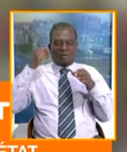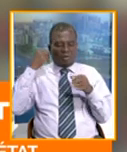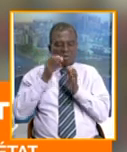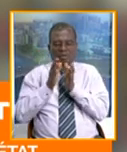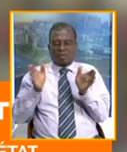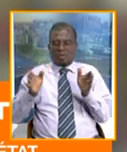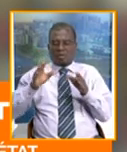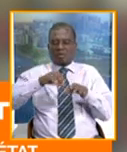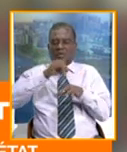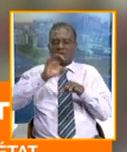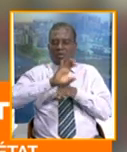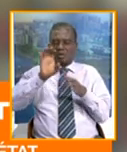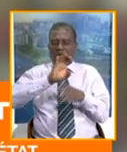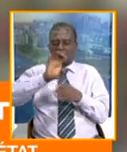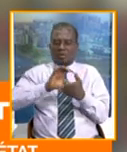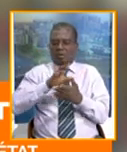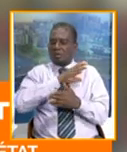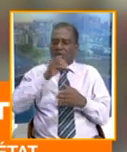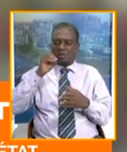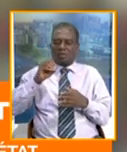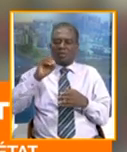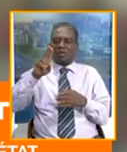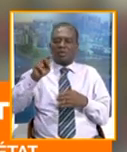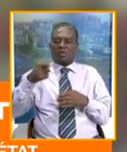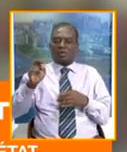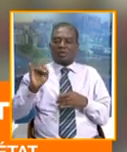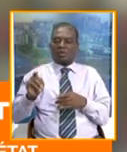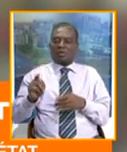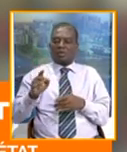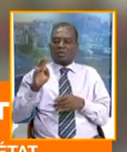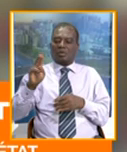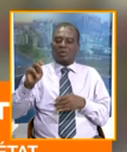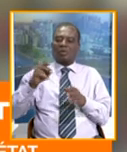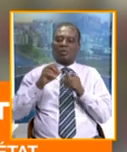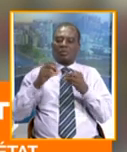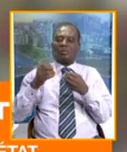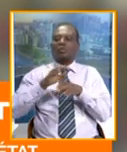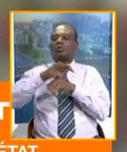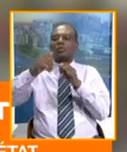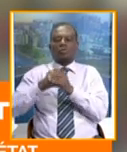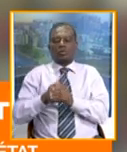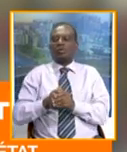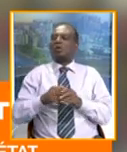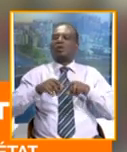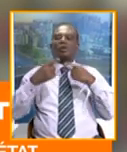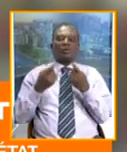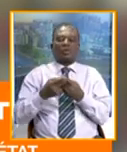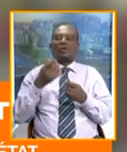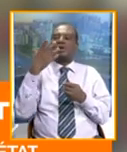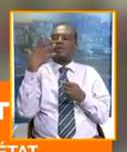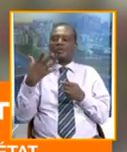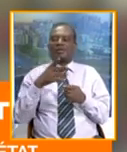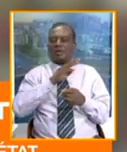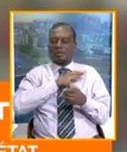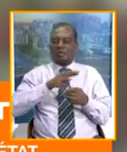centrales syndicales, IGTCI, Dignité, FESACI, UNATCI, Humanisme, 5 membres du directoire